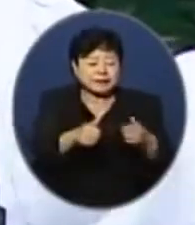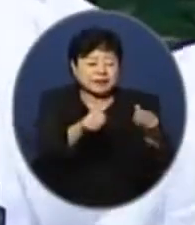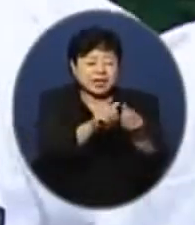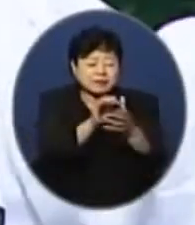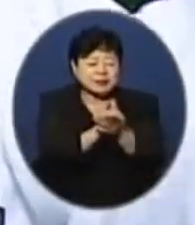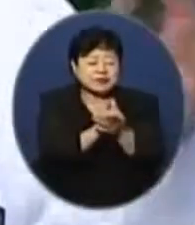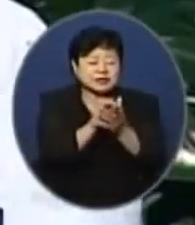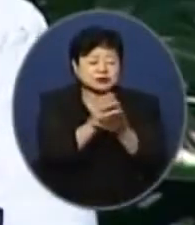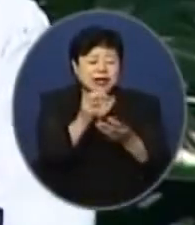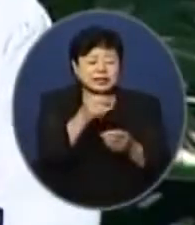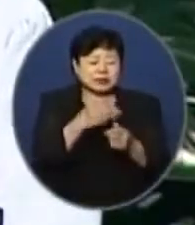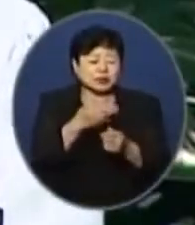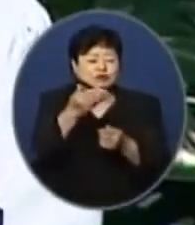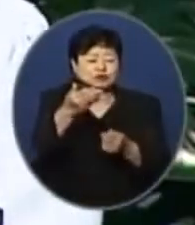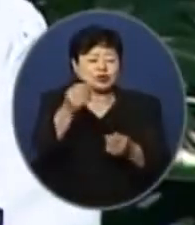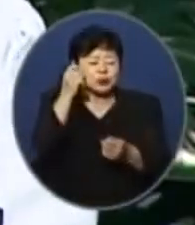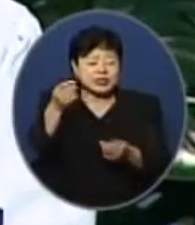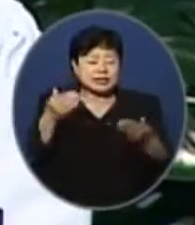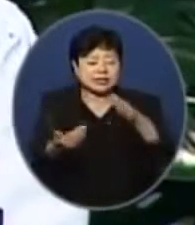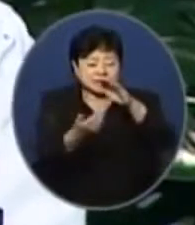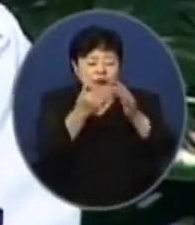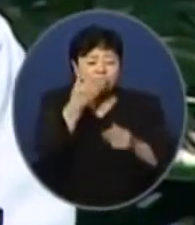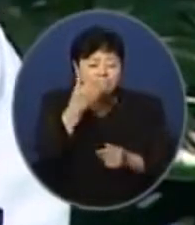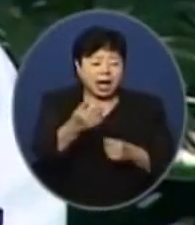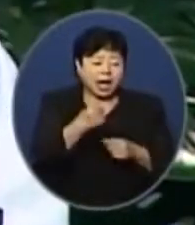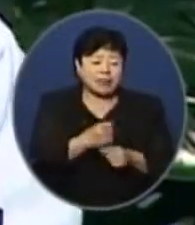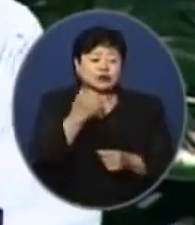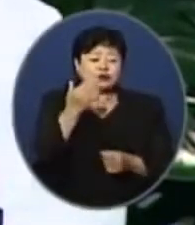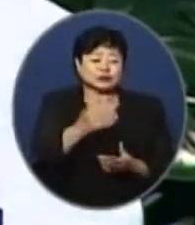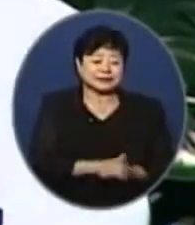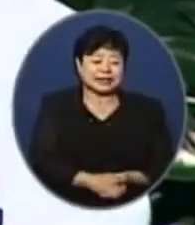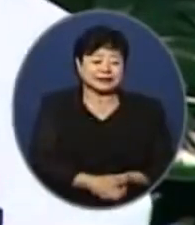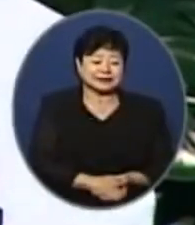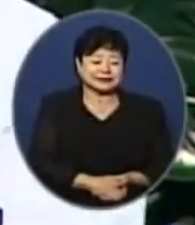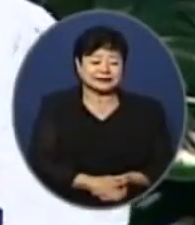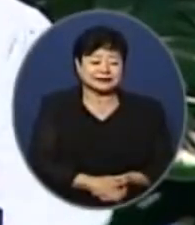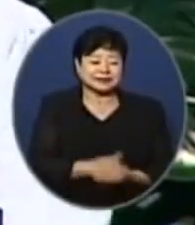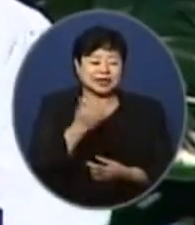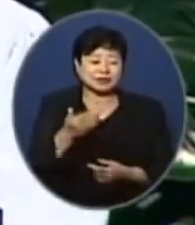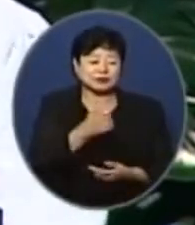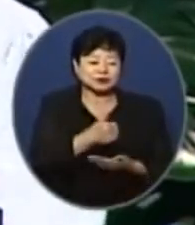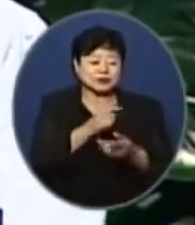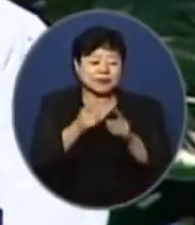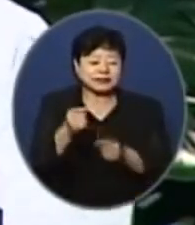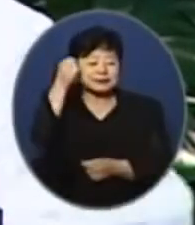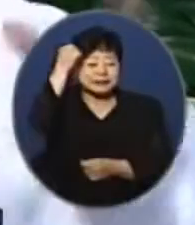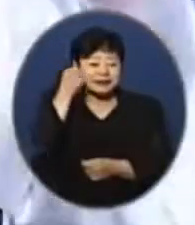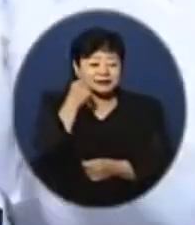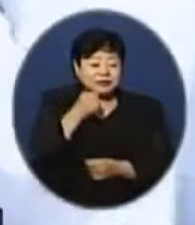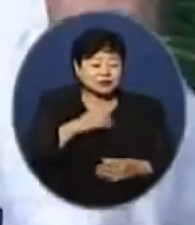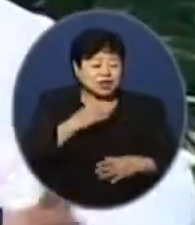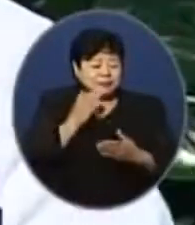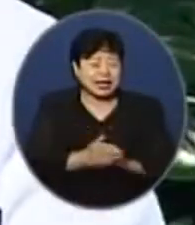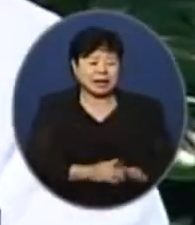믿음의 동역자를 많이 세워주셔서 위대한 일을 할 수 있도록 만들어 주실 것입니다. 여러분 오늘 주의 말씀을 기억하십시오.